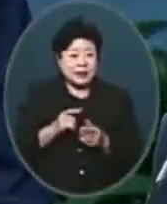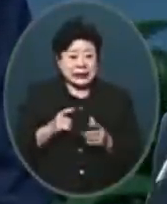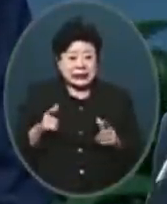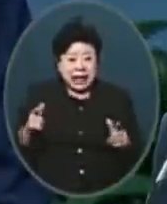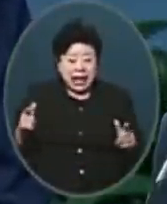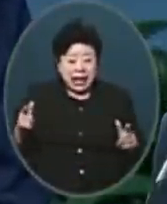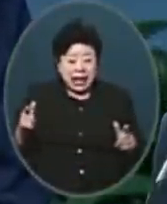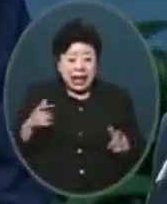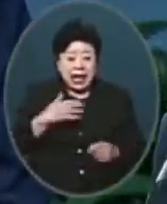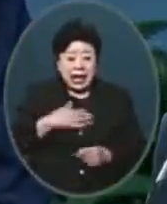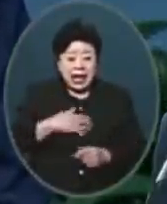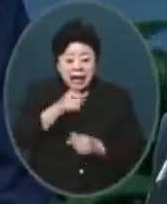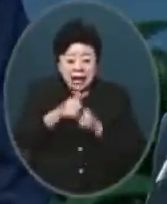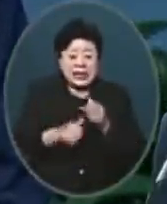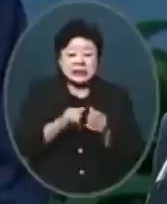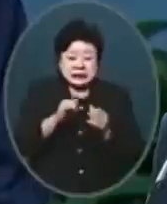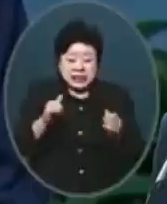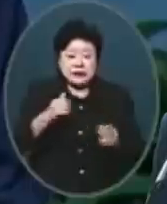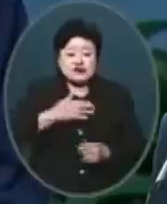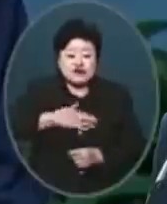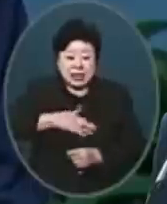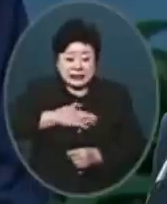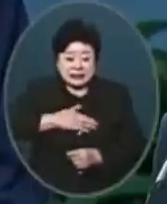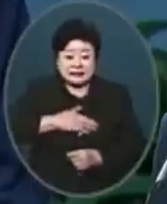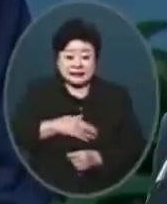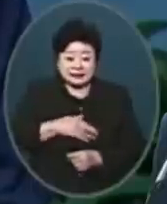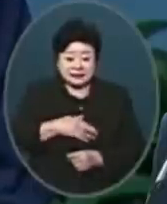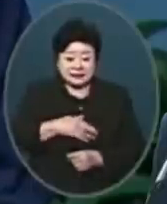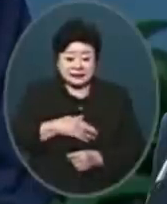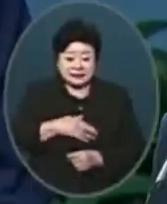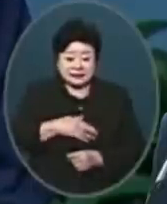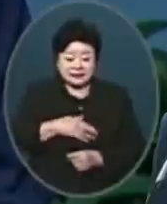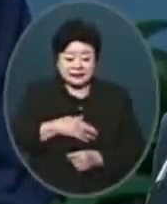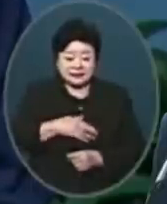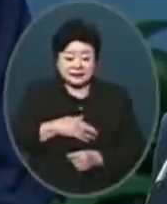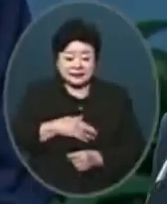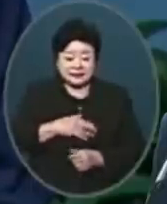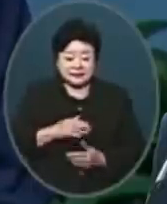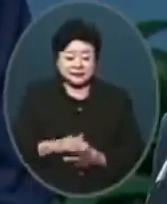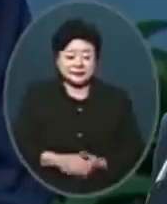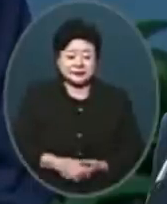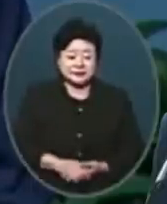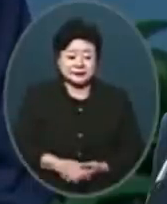아니구나 하나님의 사람이구나 그래